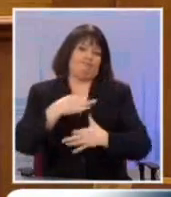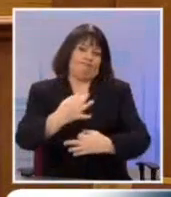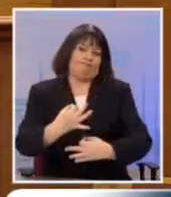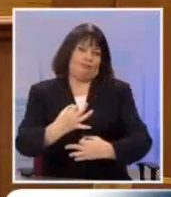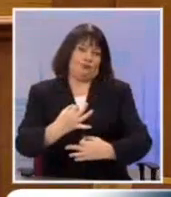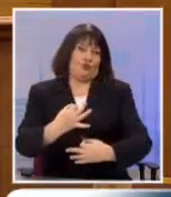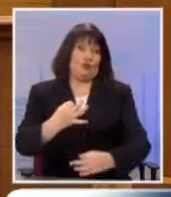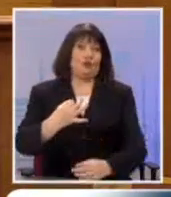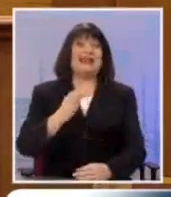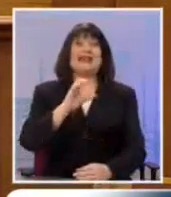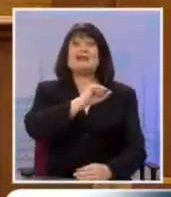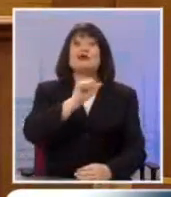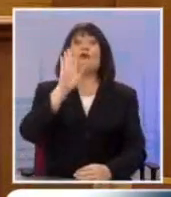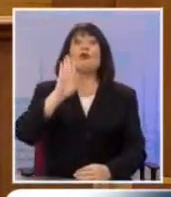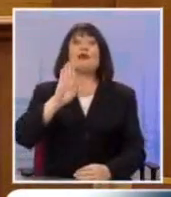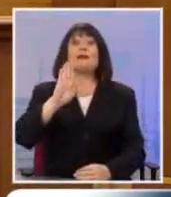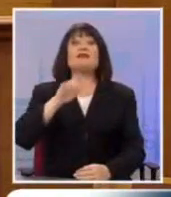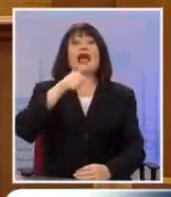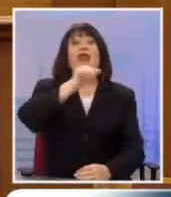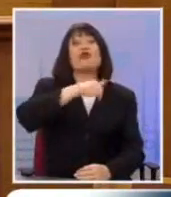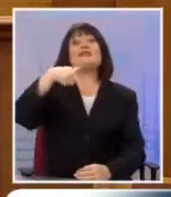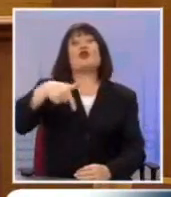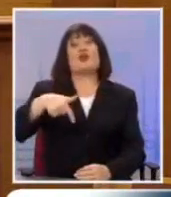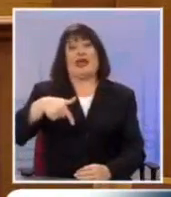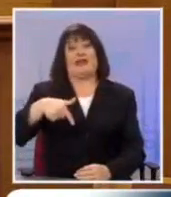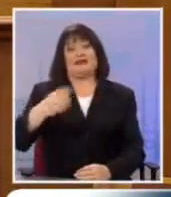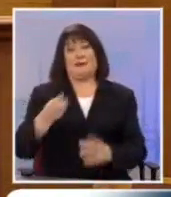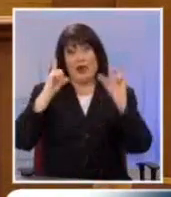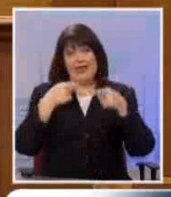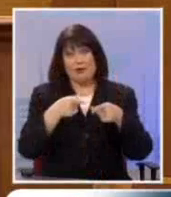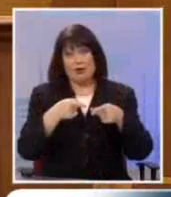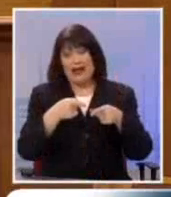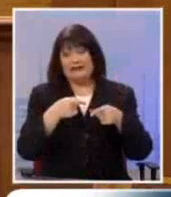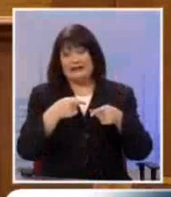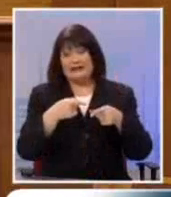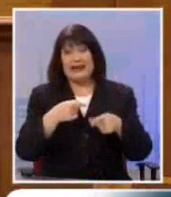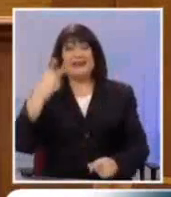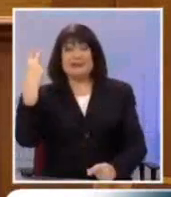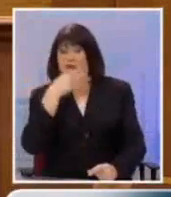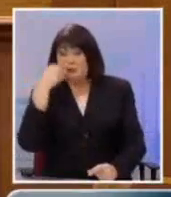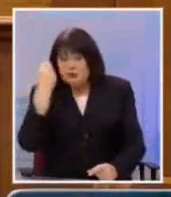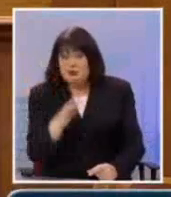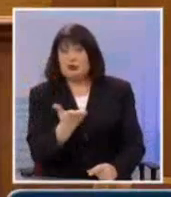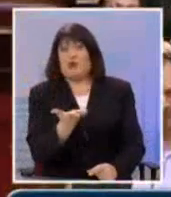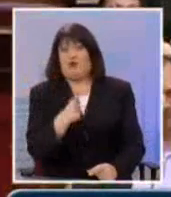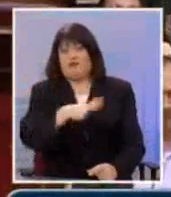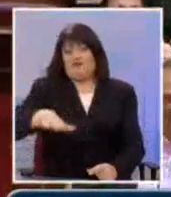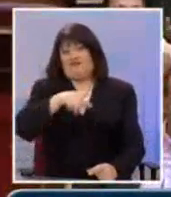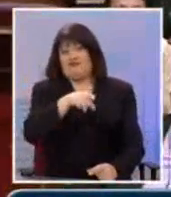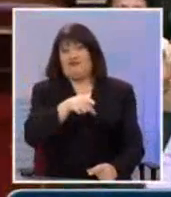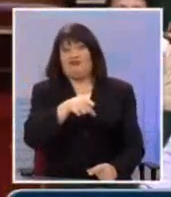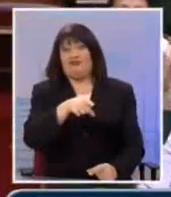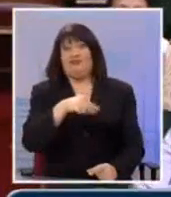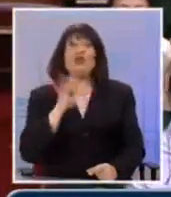ούτε η Σοφία Βούλτεψη, ούτε ο Άδωνης Σιωριάδης. Είναι κατάντια για το δικό σας το κόσμο, το δικό σας το κόσμο,